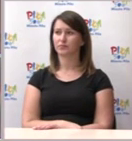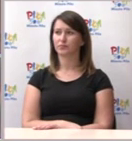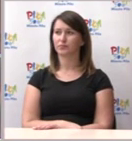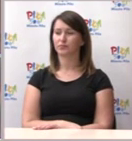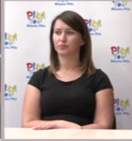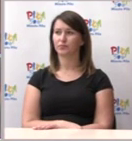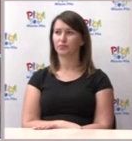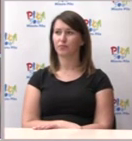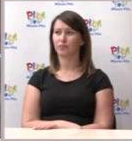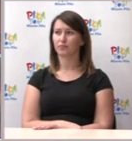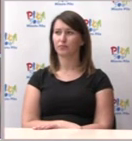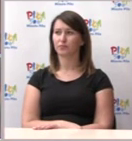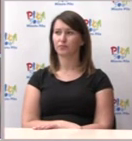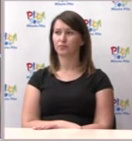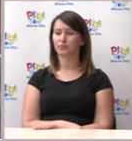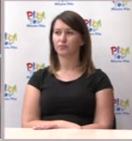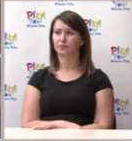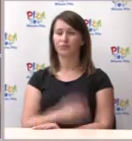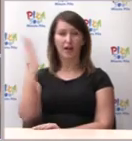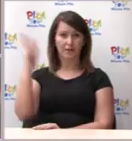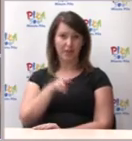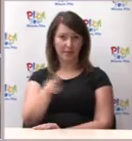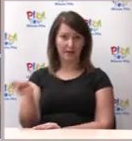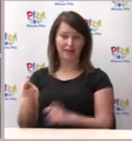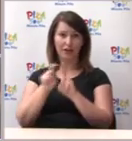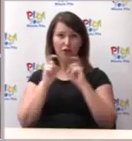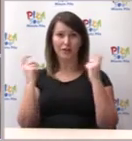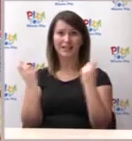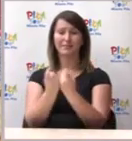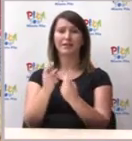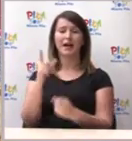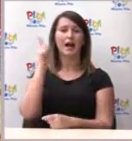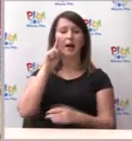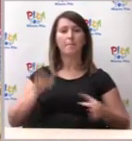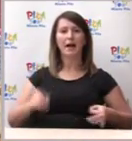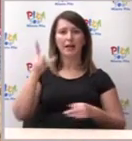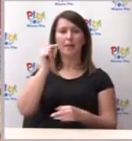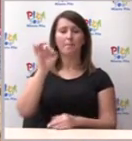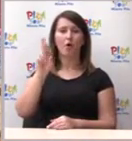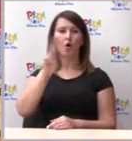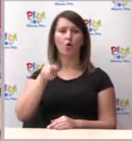Witam radnego Sejmiku Województwa Wielkopolskiego pana Marcina Porzucka